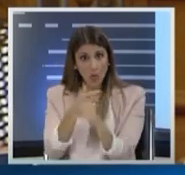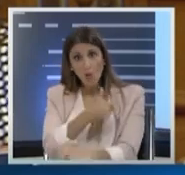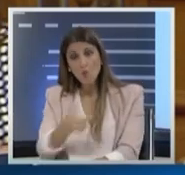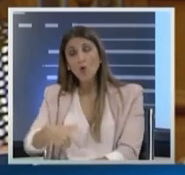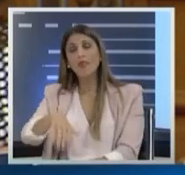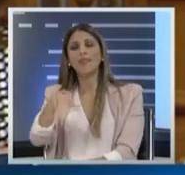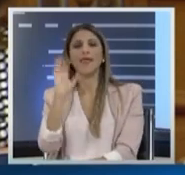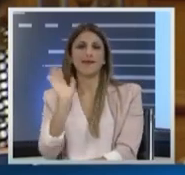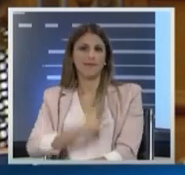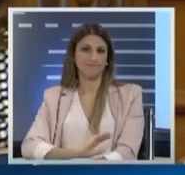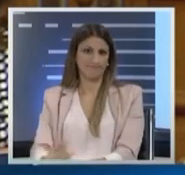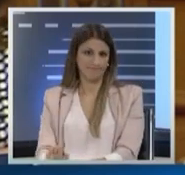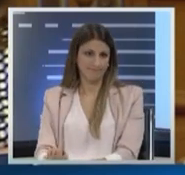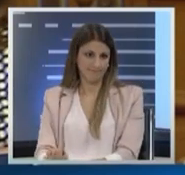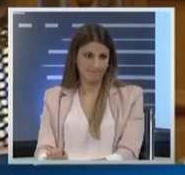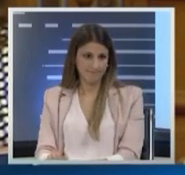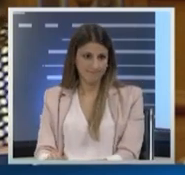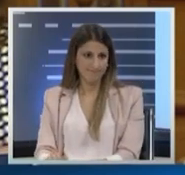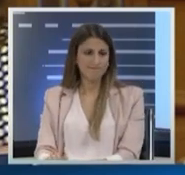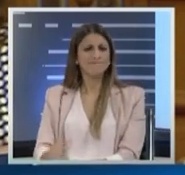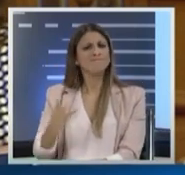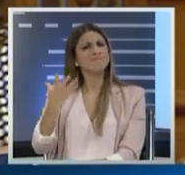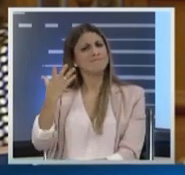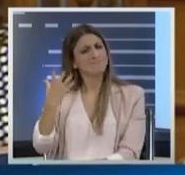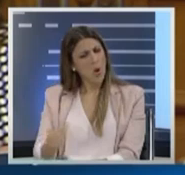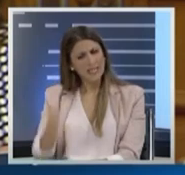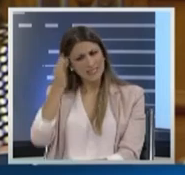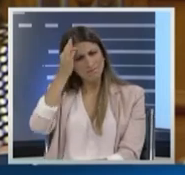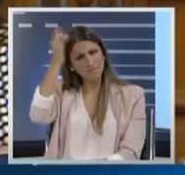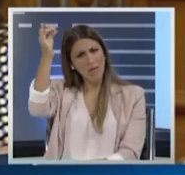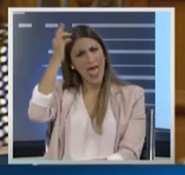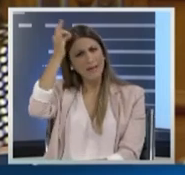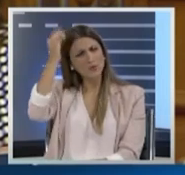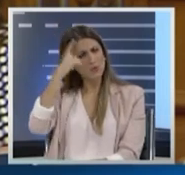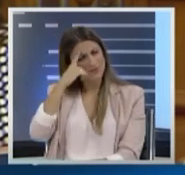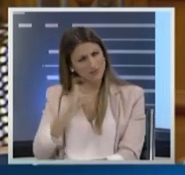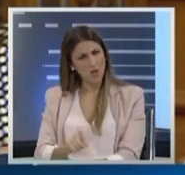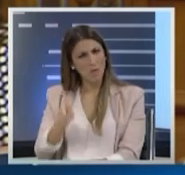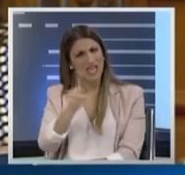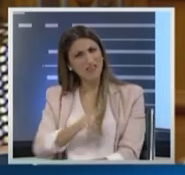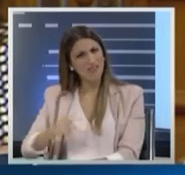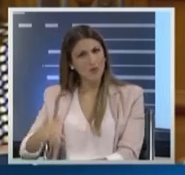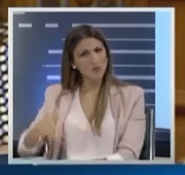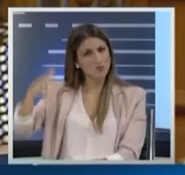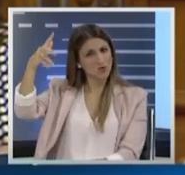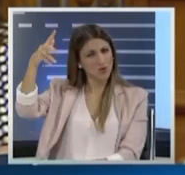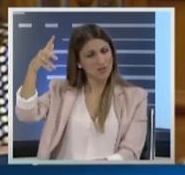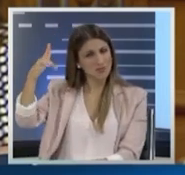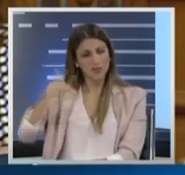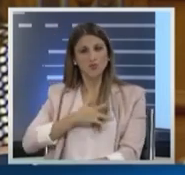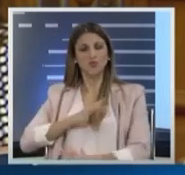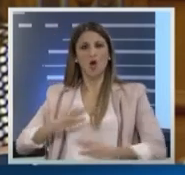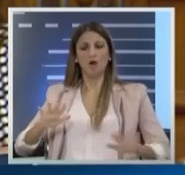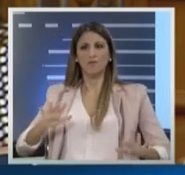Ήταν μία από τις πολλές περιπτώσεις κατά τις οποίες ο κύριος Μητσοτάκης μας έχει